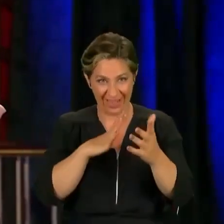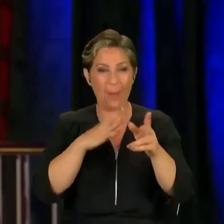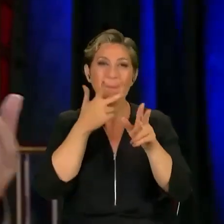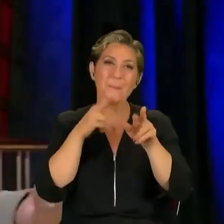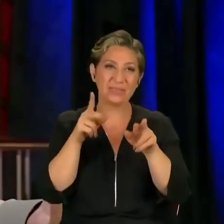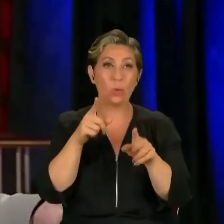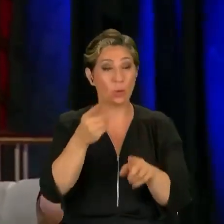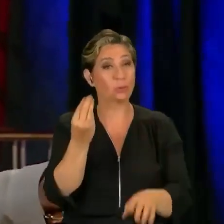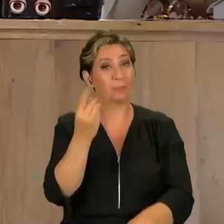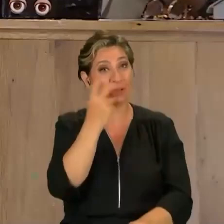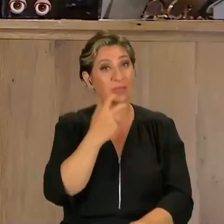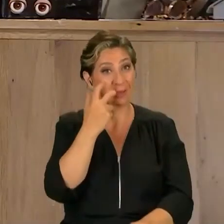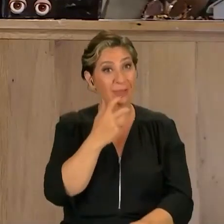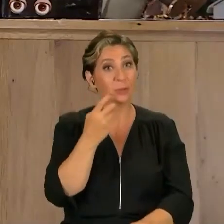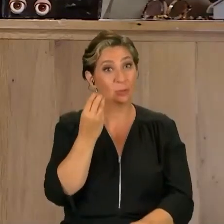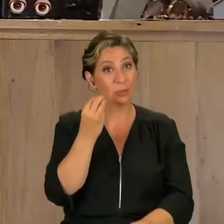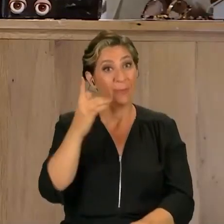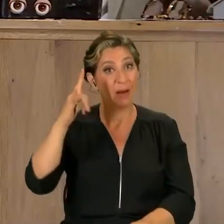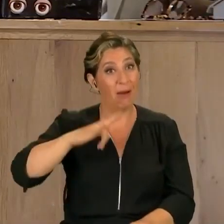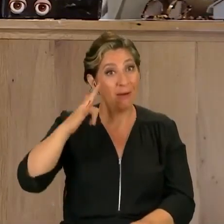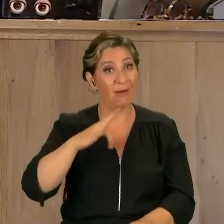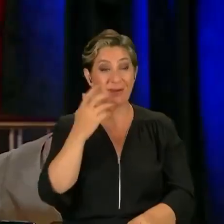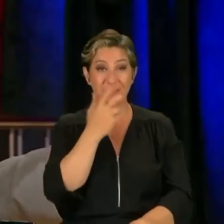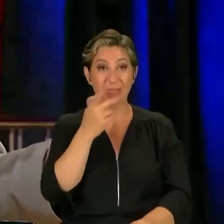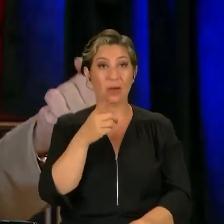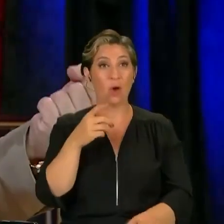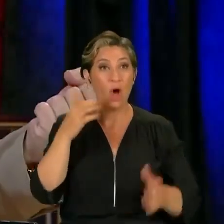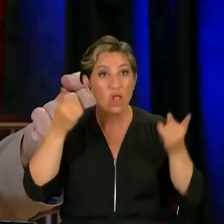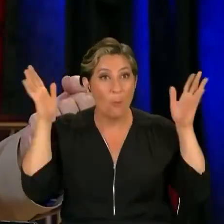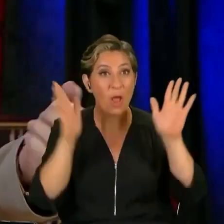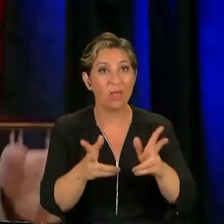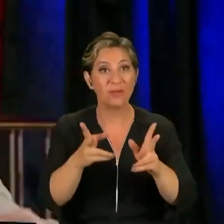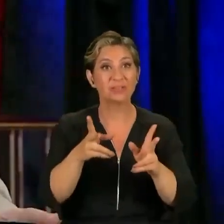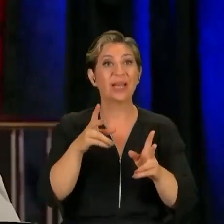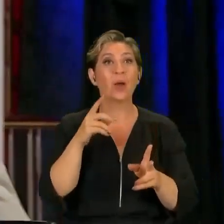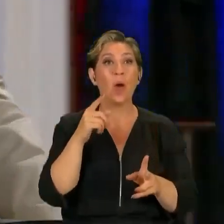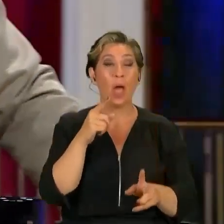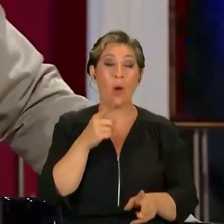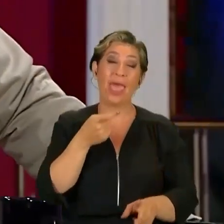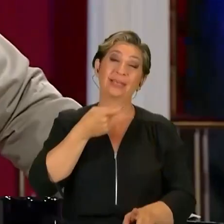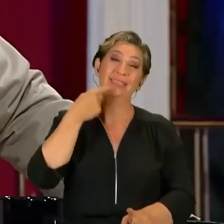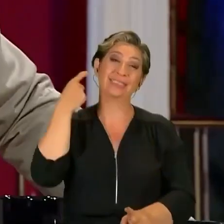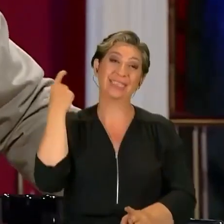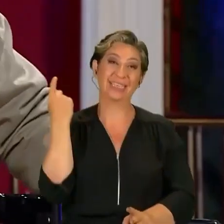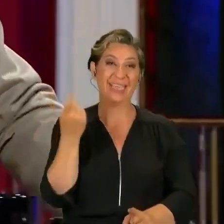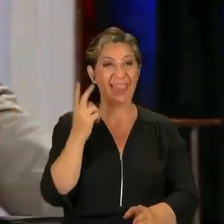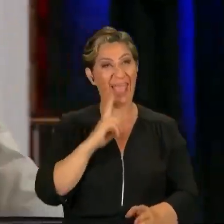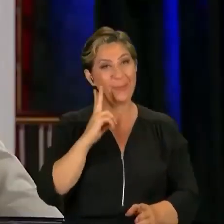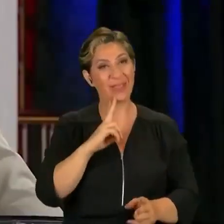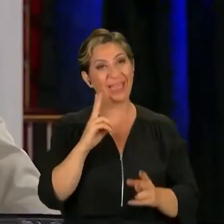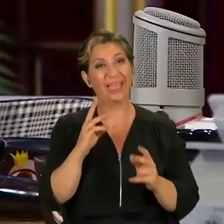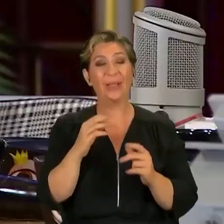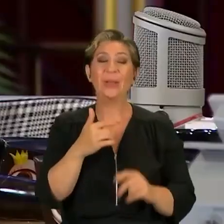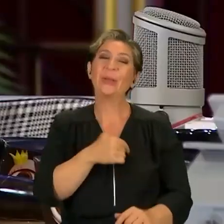ya. O da güzel şarkıdır. Ha? Güzel bir rock eserdir. Böyle hani Allah belanı versin. O tabii eski. Eski terbiye